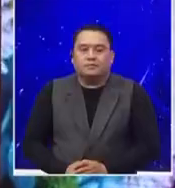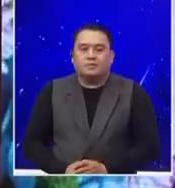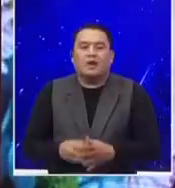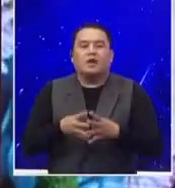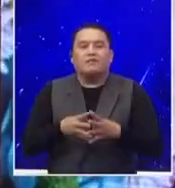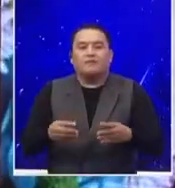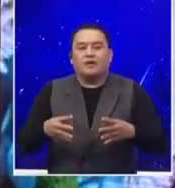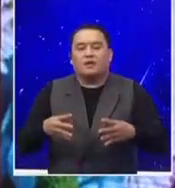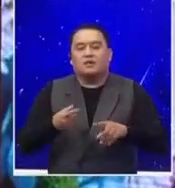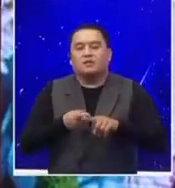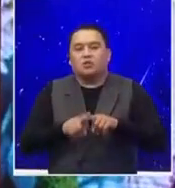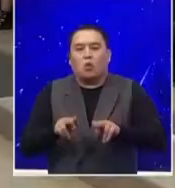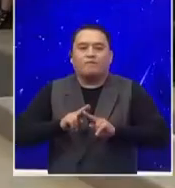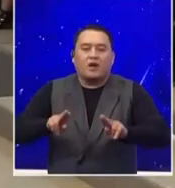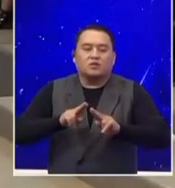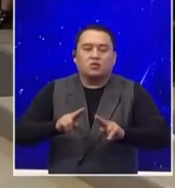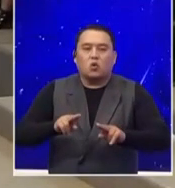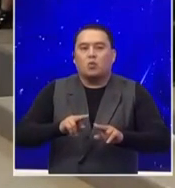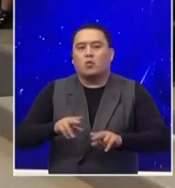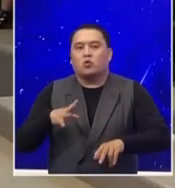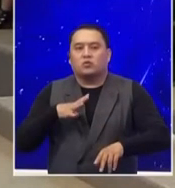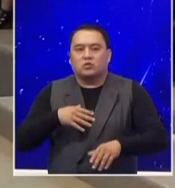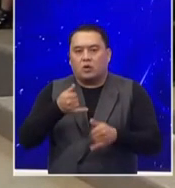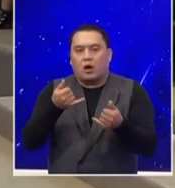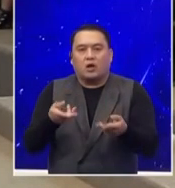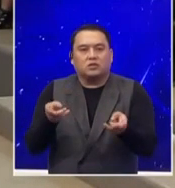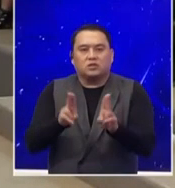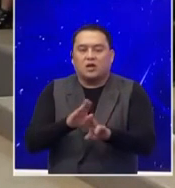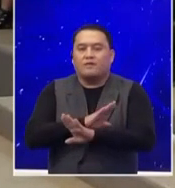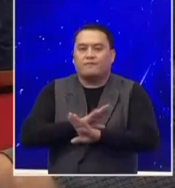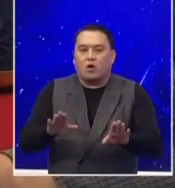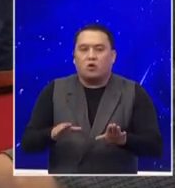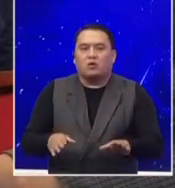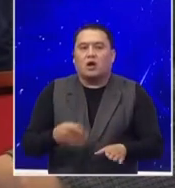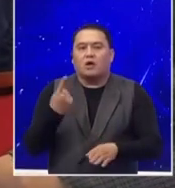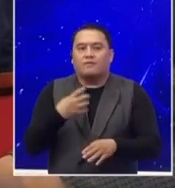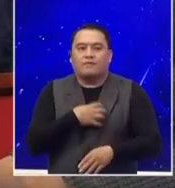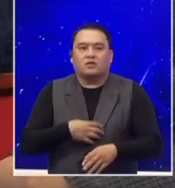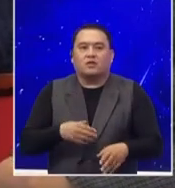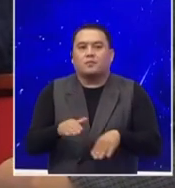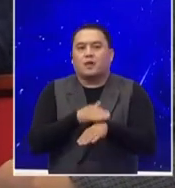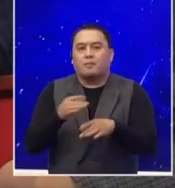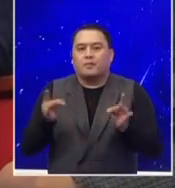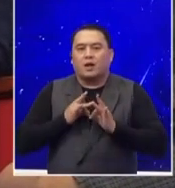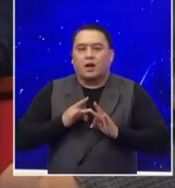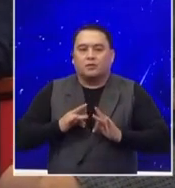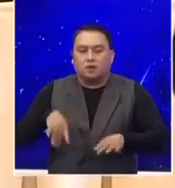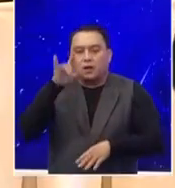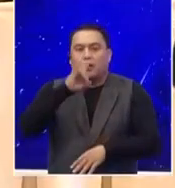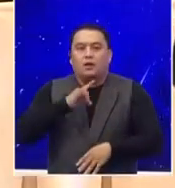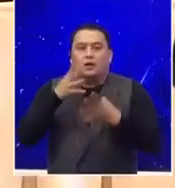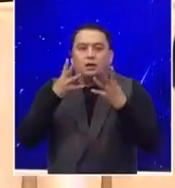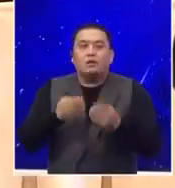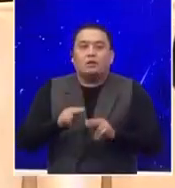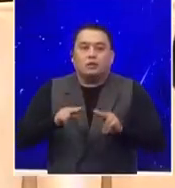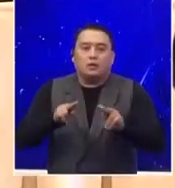Добросовестный труд педагогов и воспитание подрастающего поколения не могут оставаться в тени. В честь одного из самых благородных праздников страны, Дня